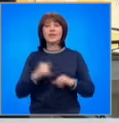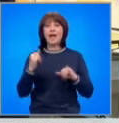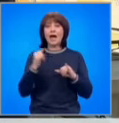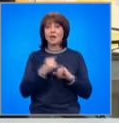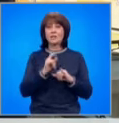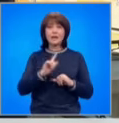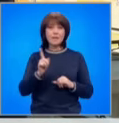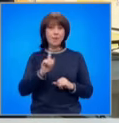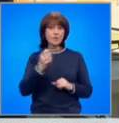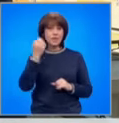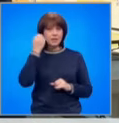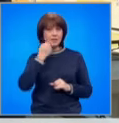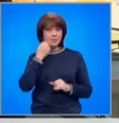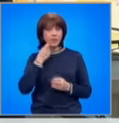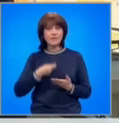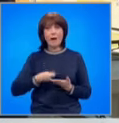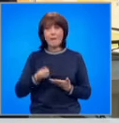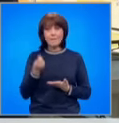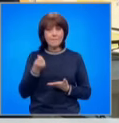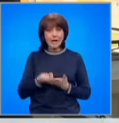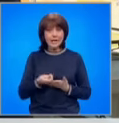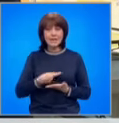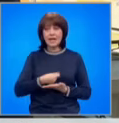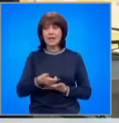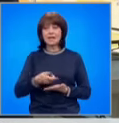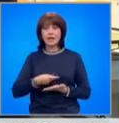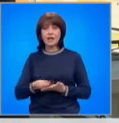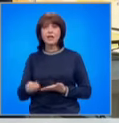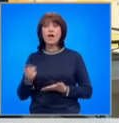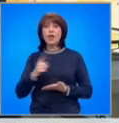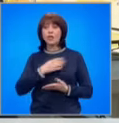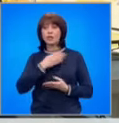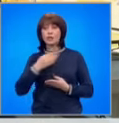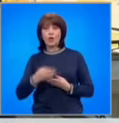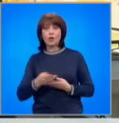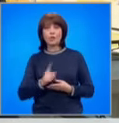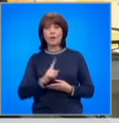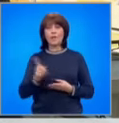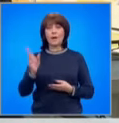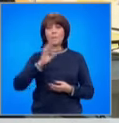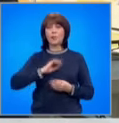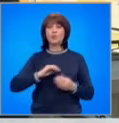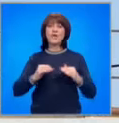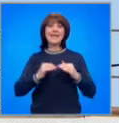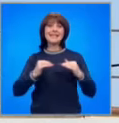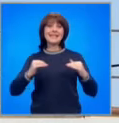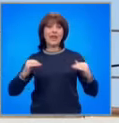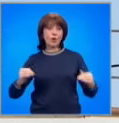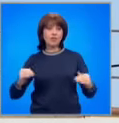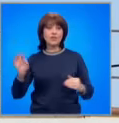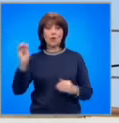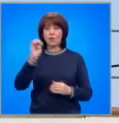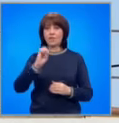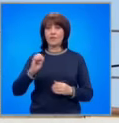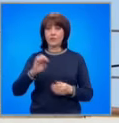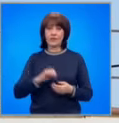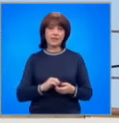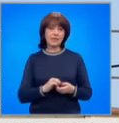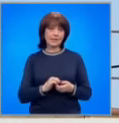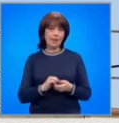харчи, докато не получи положително становище от Европейската комисия, която пък никога няма да ми го прати, защото процедурата е